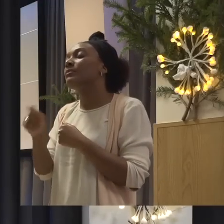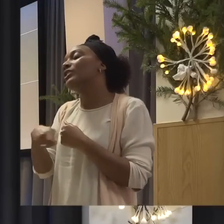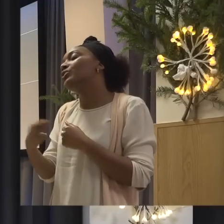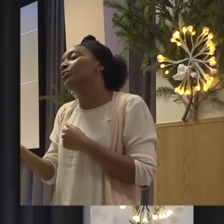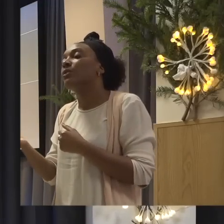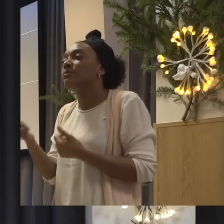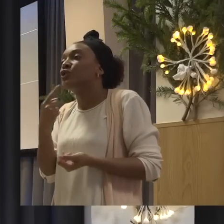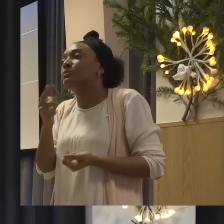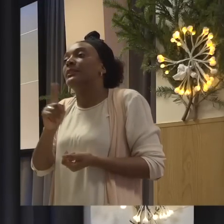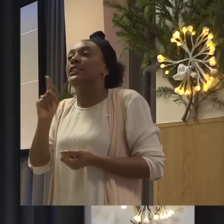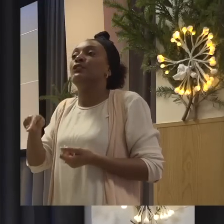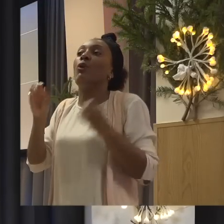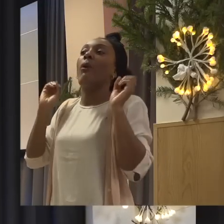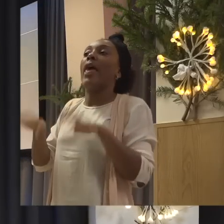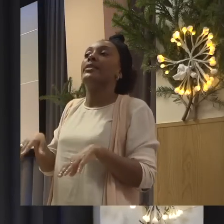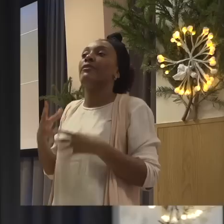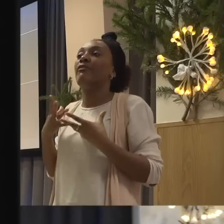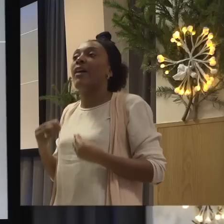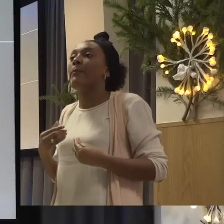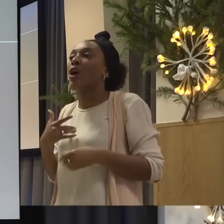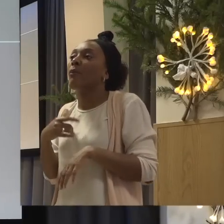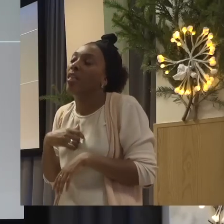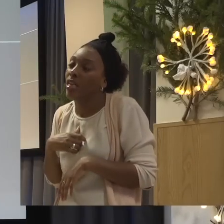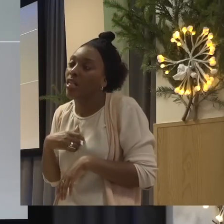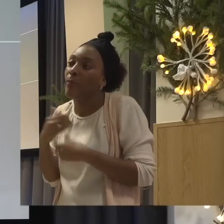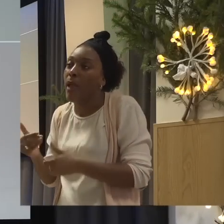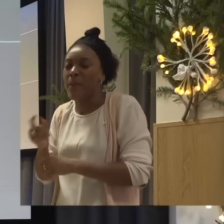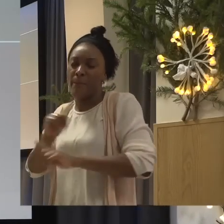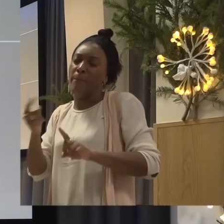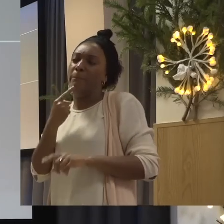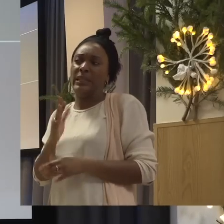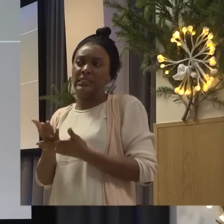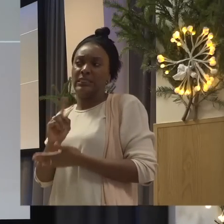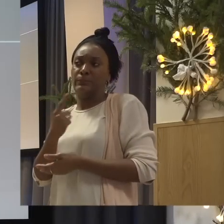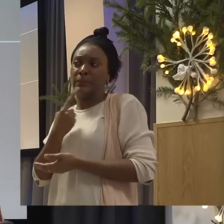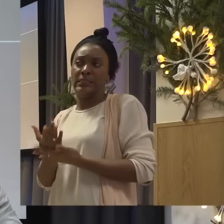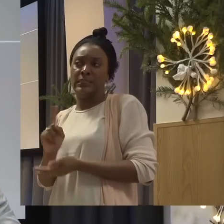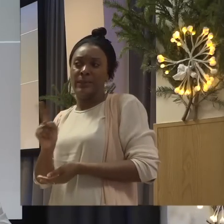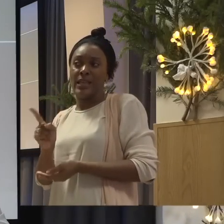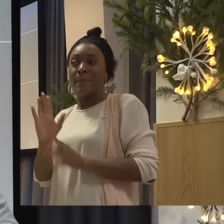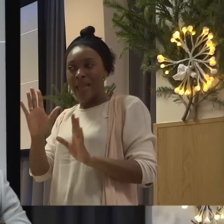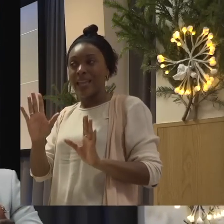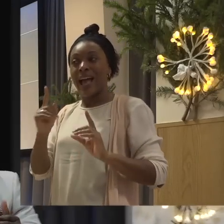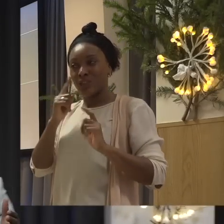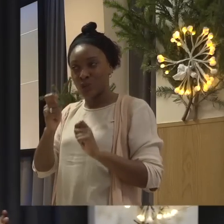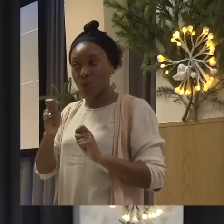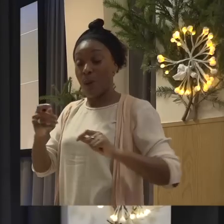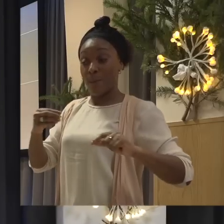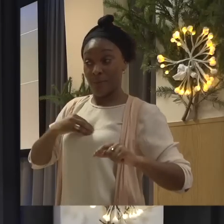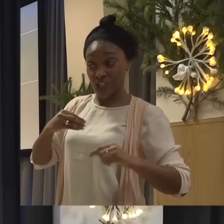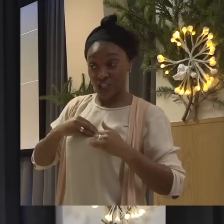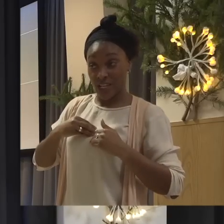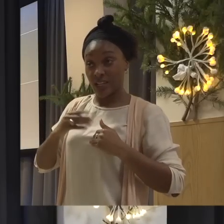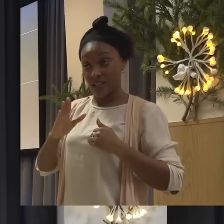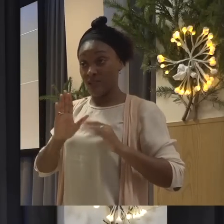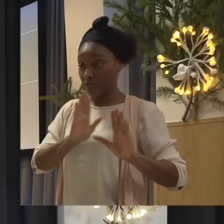bien compris. Je ne suis pas en train d'encourager le mal. Je dissocie le péché de ce qui ne l'est